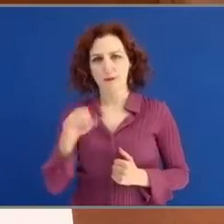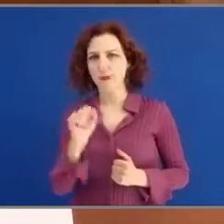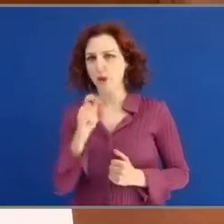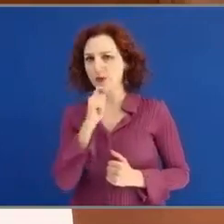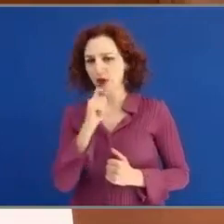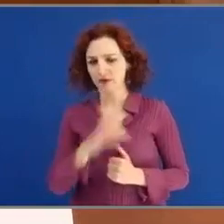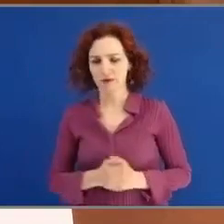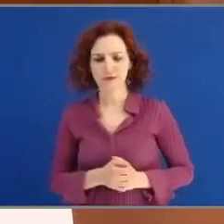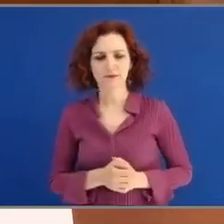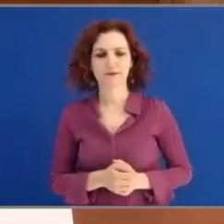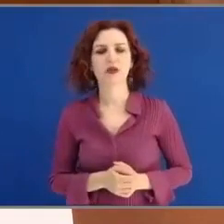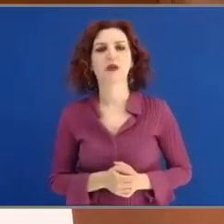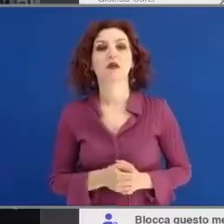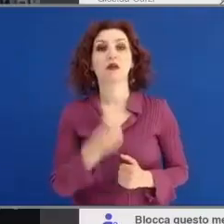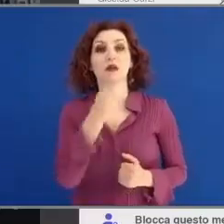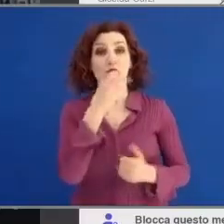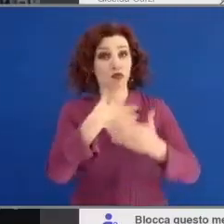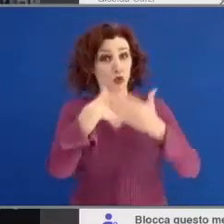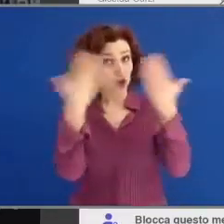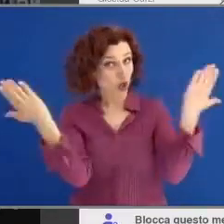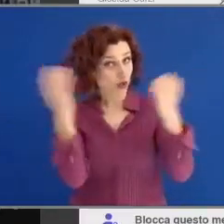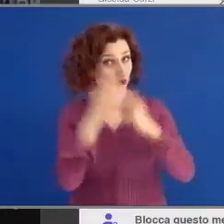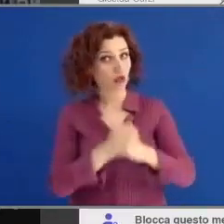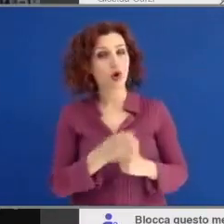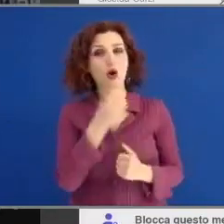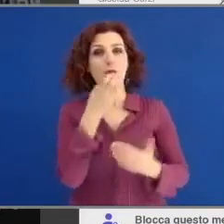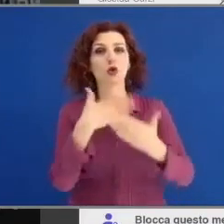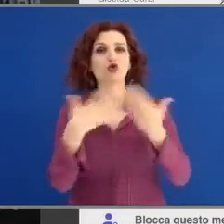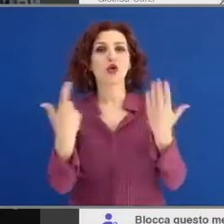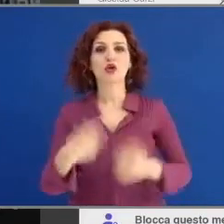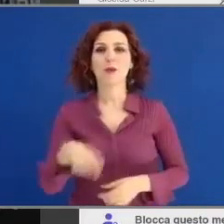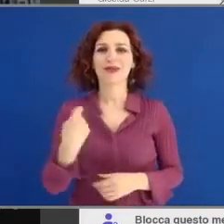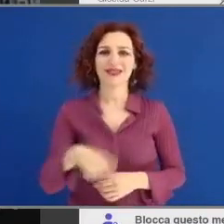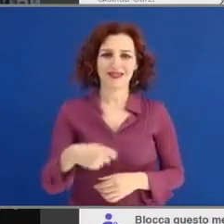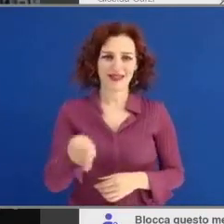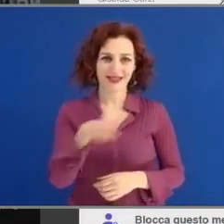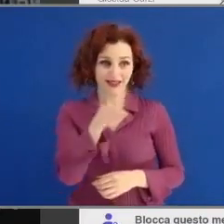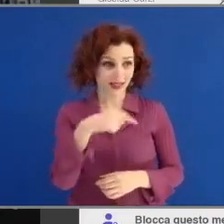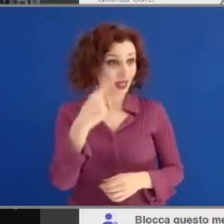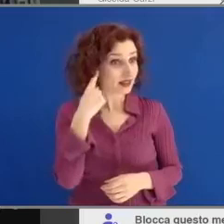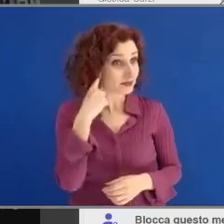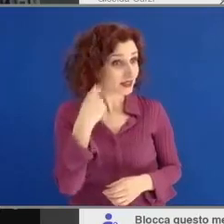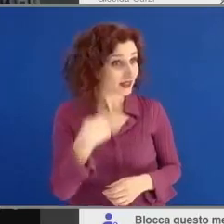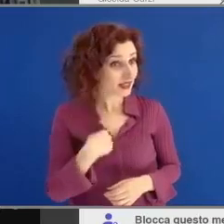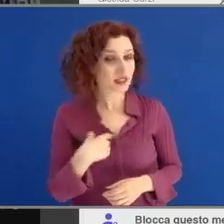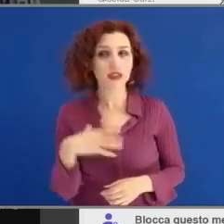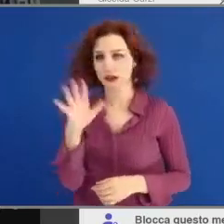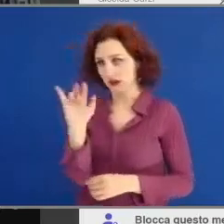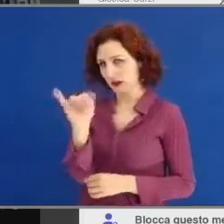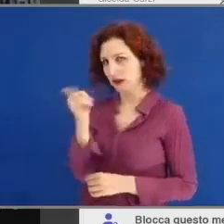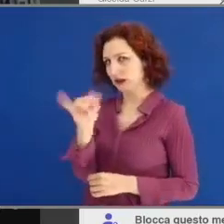Buongiorno, buongiorno Presidente Zingaretti, mi sentite? Sì, sì.